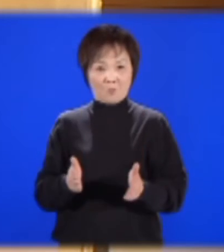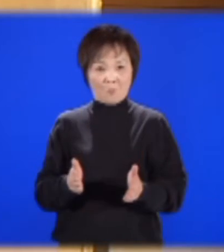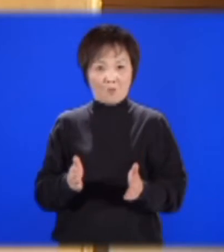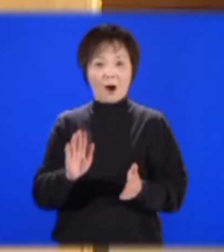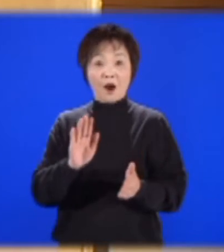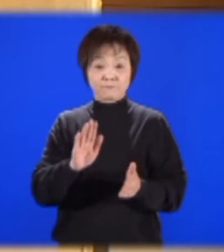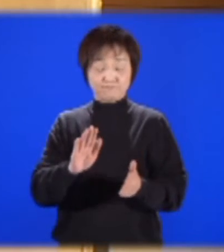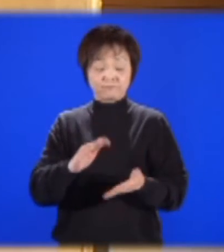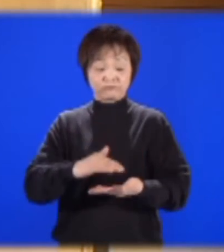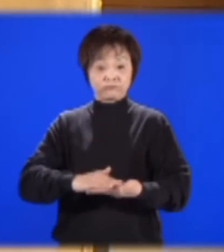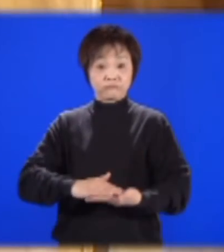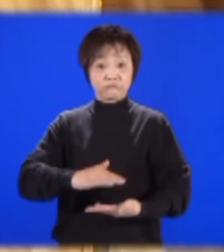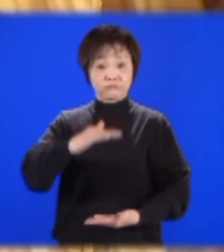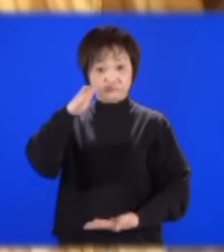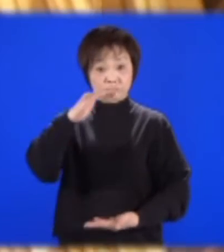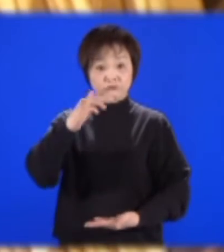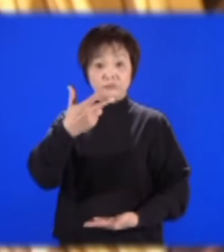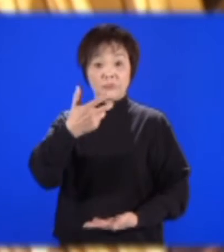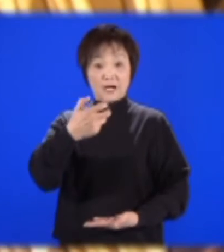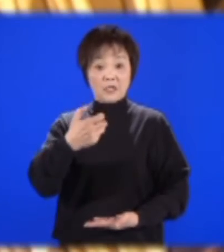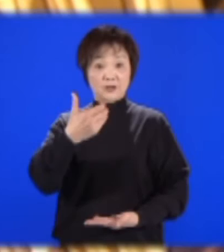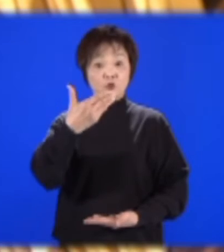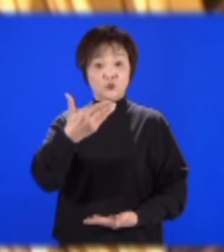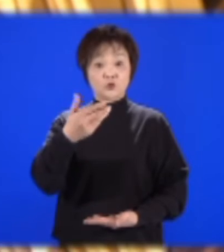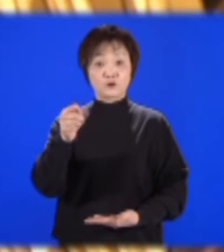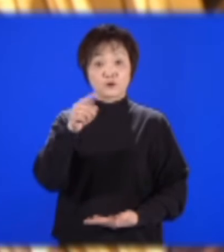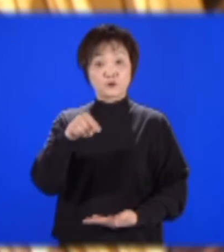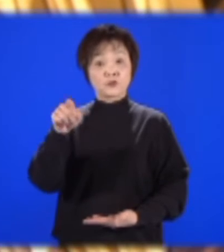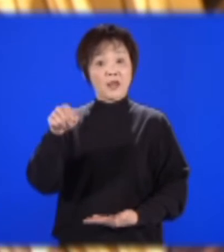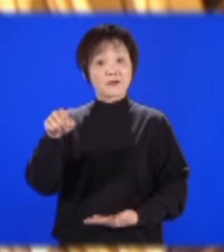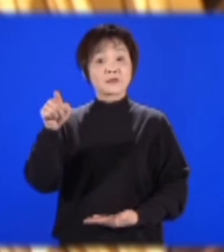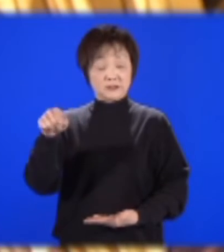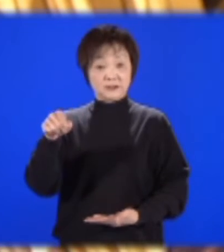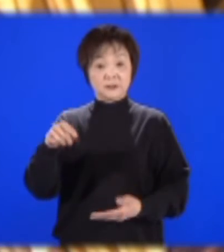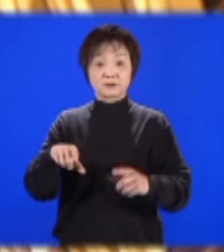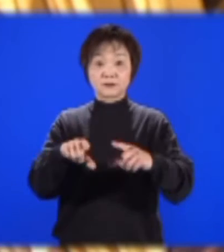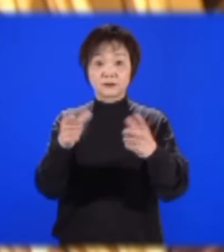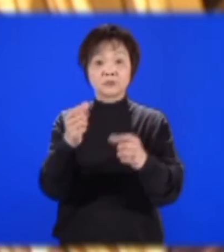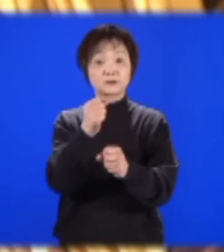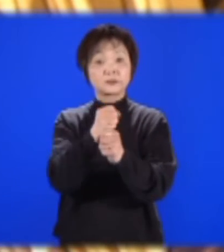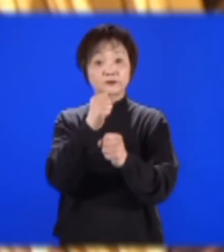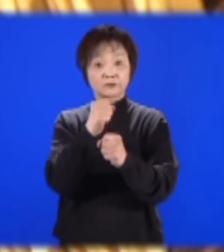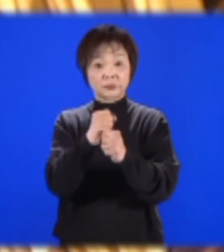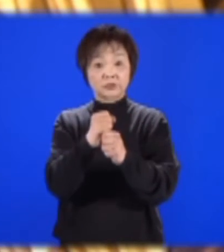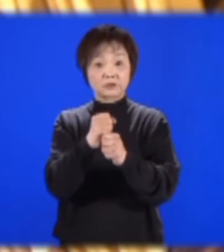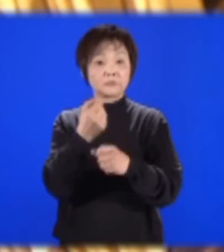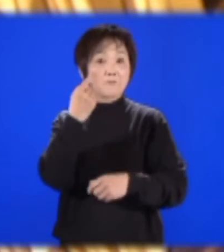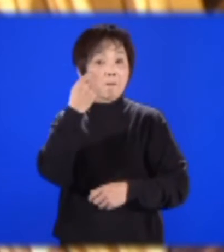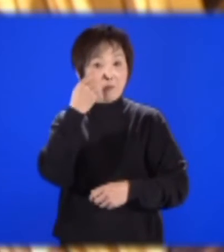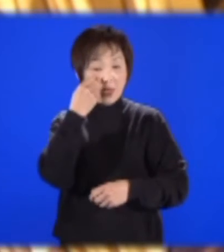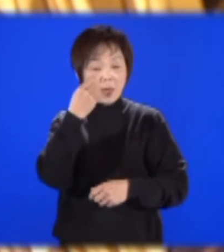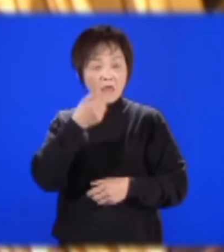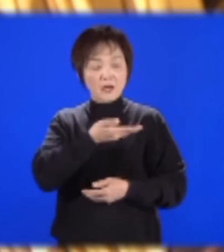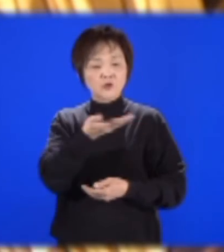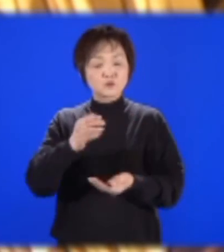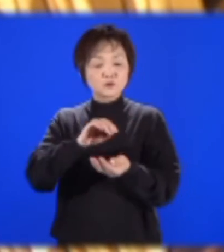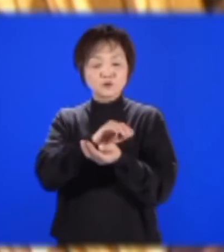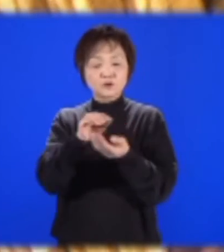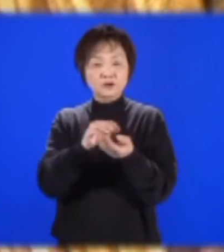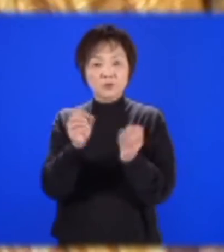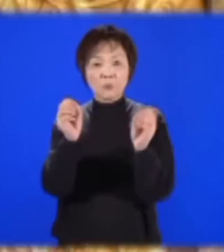大きさは79センチ、ヒノキ材寄木造りで、目は水晶が入れられた玉